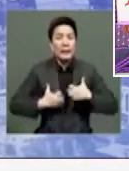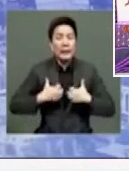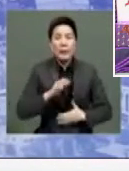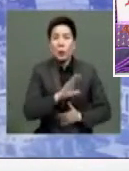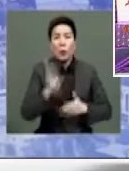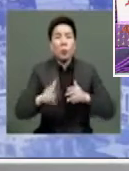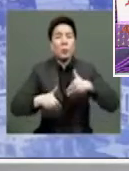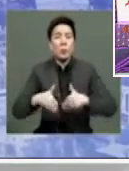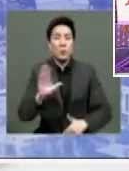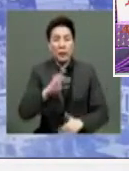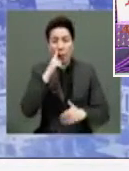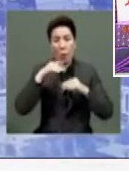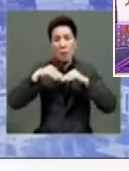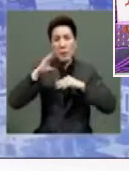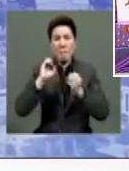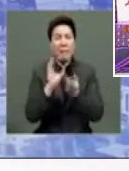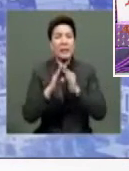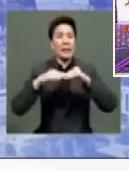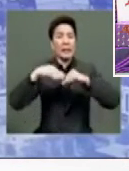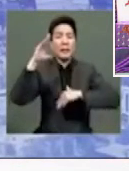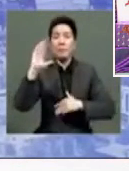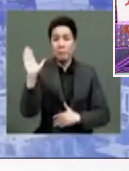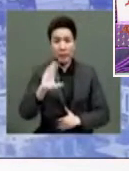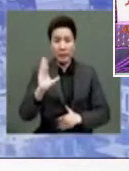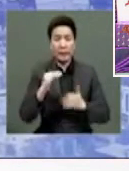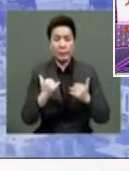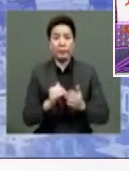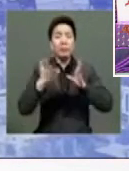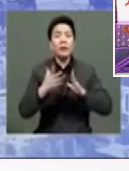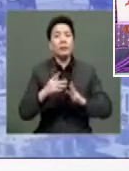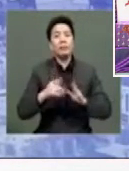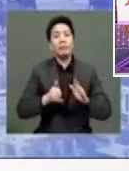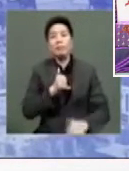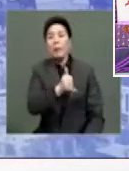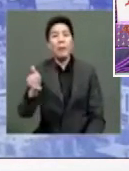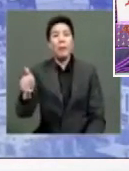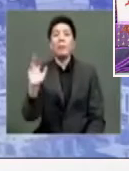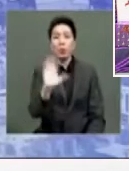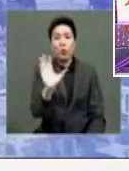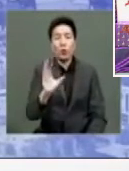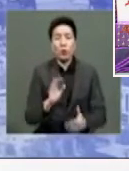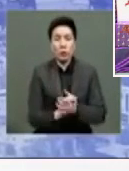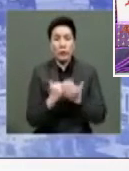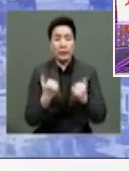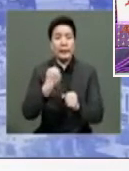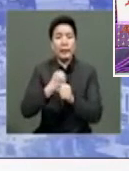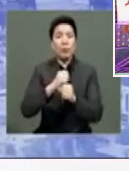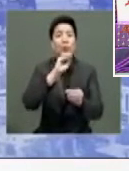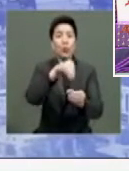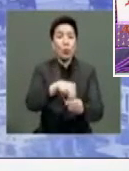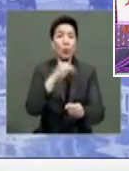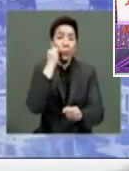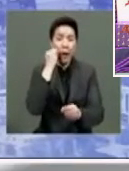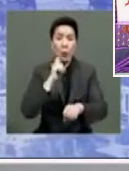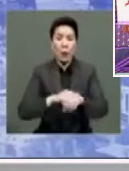ทางผู้ราชารจังหวัดเป็นพลดำเนินการที่จะสั่งปิดสั่งเปิดอะไรแต่ว่าตอนนี้ดูเหมือนว่าไพ่เอกชนเค้ามีความร่วมมือในการกำหนดเวลาเปิด